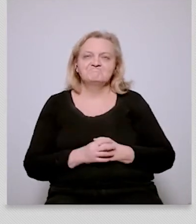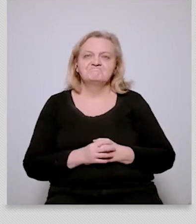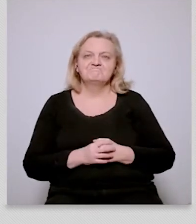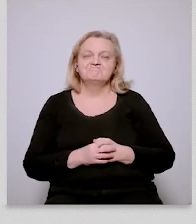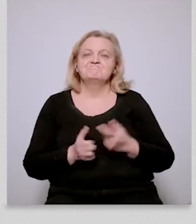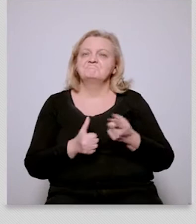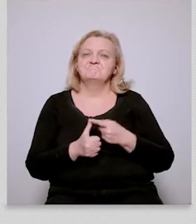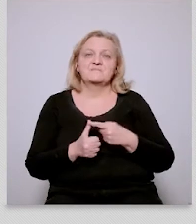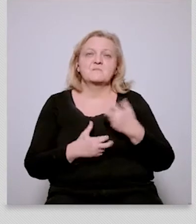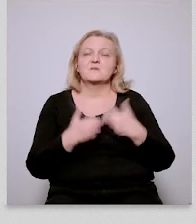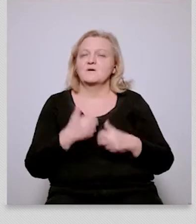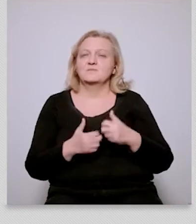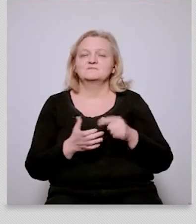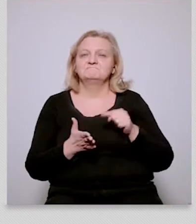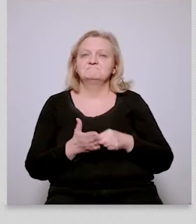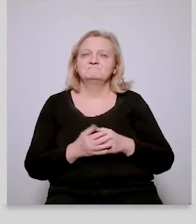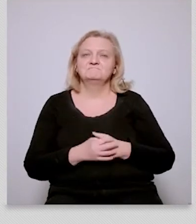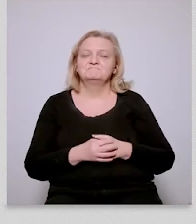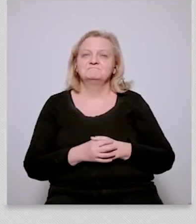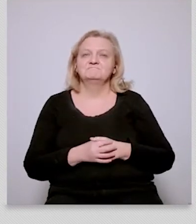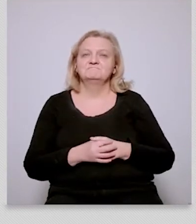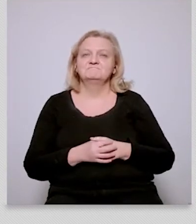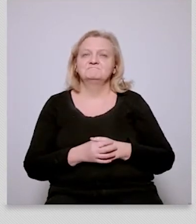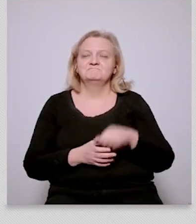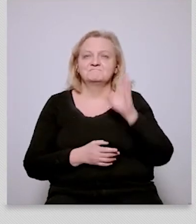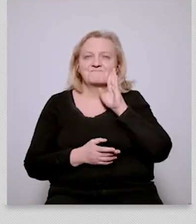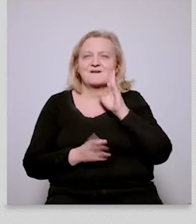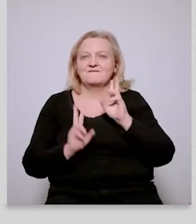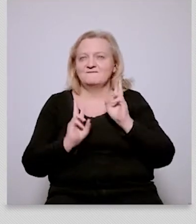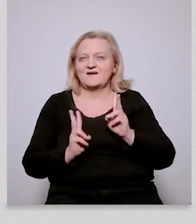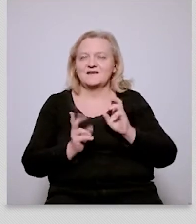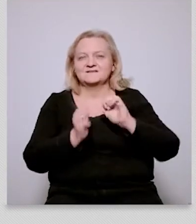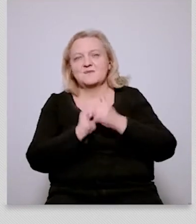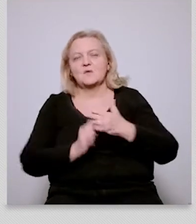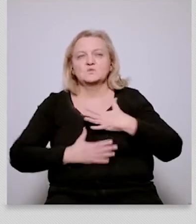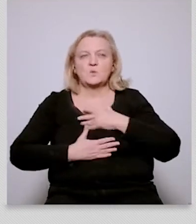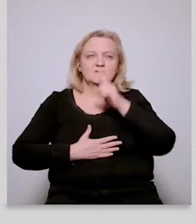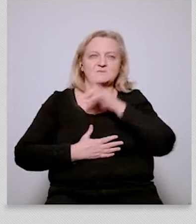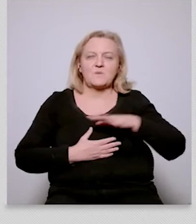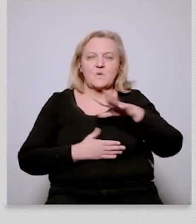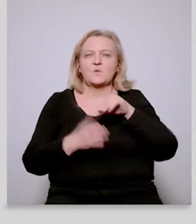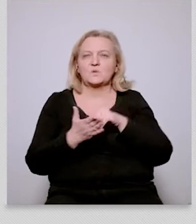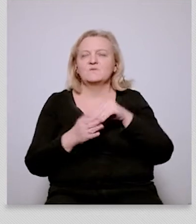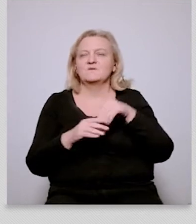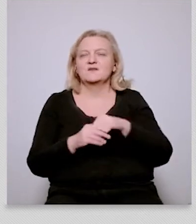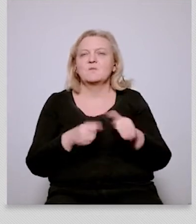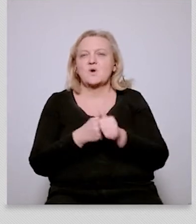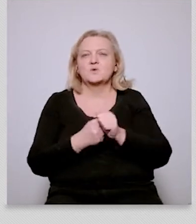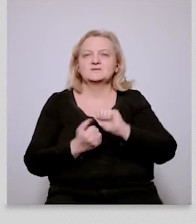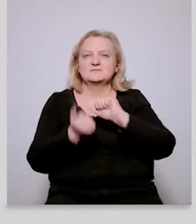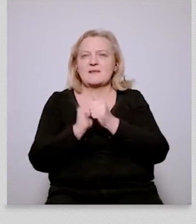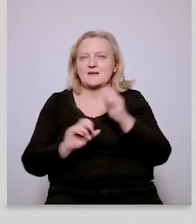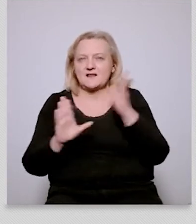problem który istotnie zmienił nastroje społeczne jeżeli chodzi o zmiany klimatyczne